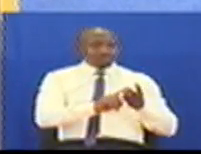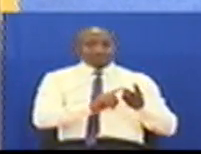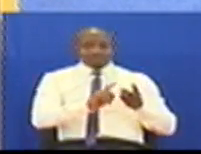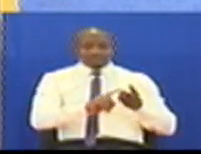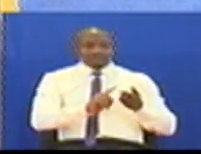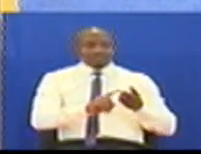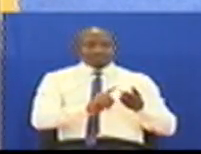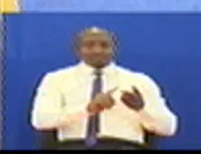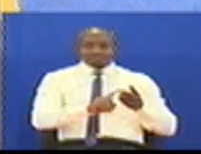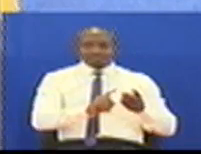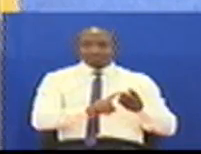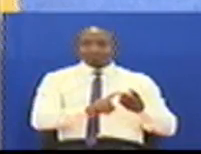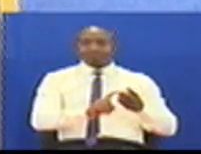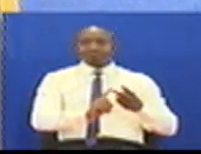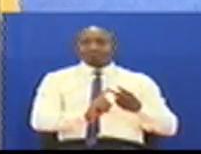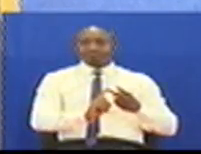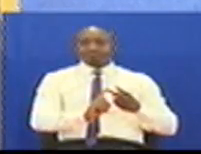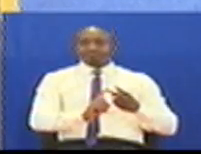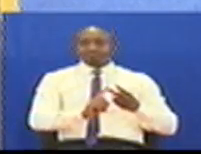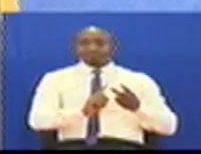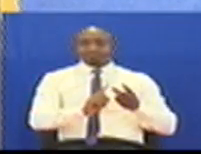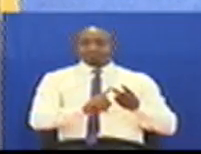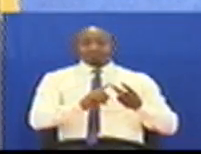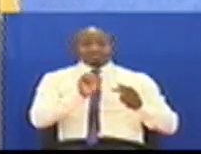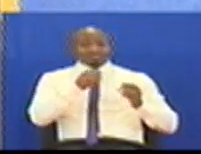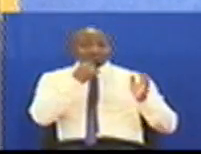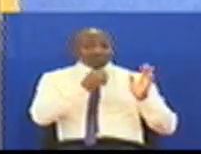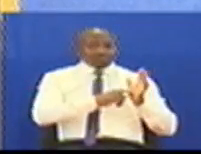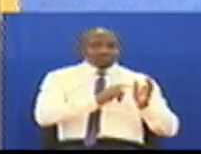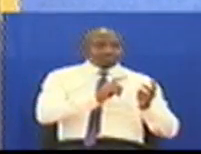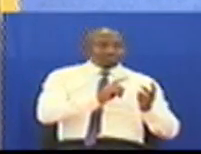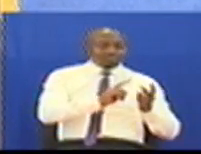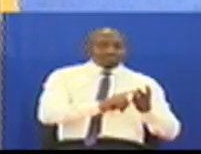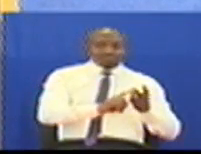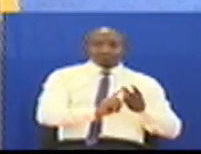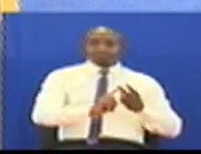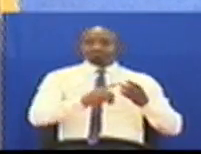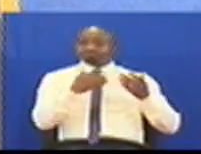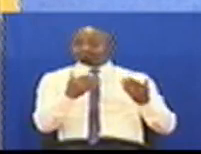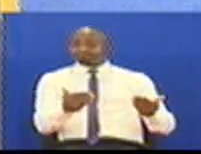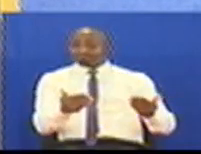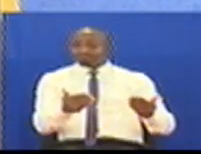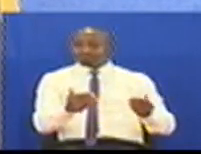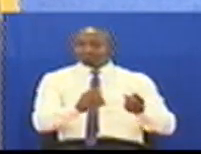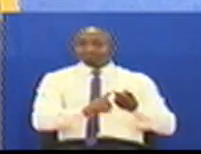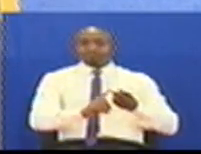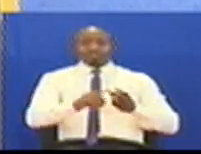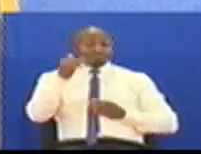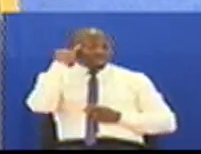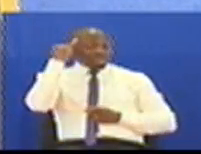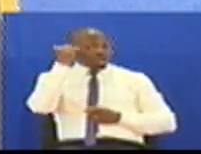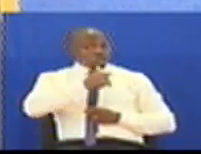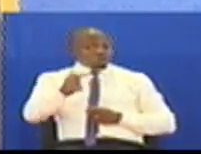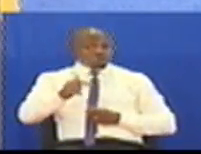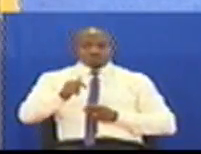yaliyopo. Kwa hiyo Mheshimiwa Naibu Spika, ninafikiri mbunge ajue kabisa kwamba bado tuna mapungufu makubwa, na tumshauri tu Mheshimiwa Jafo